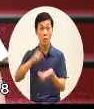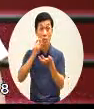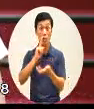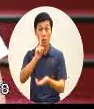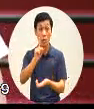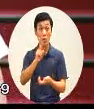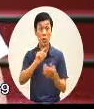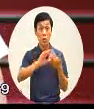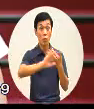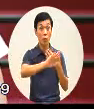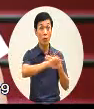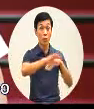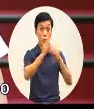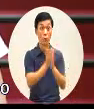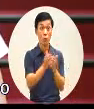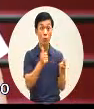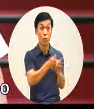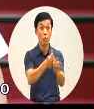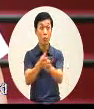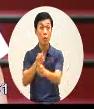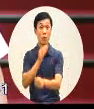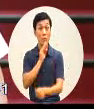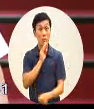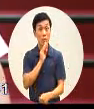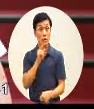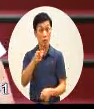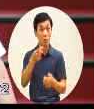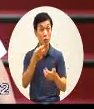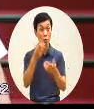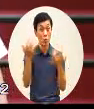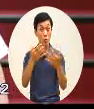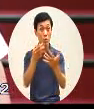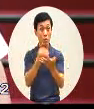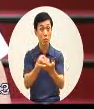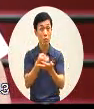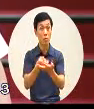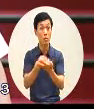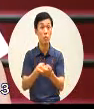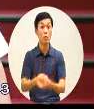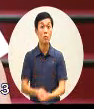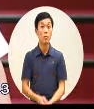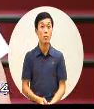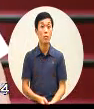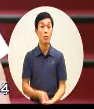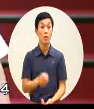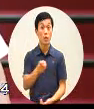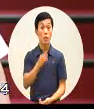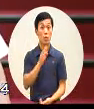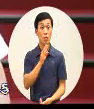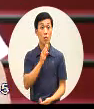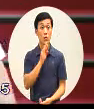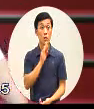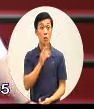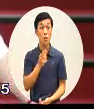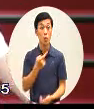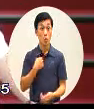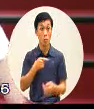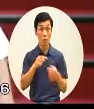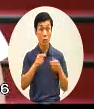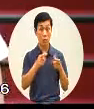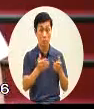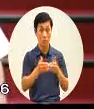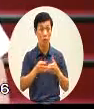到一只船啊，这是非常的严重。我们你是一个，我们是依法